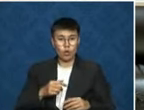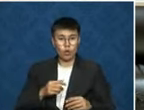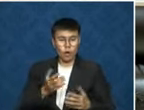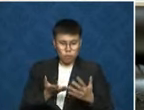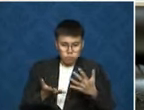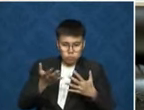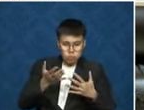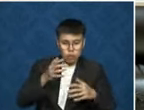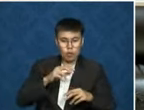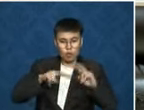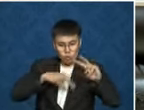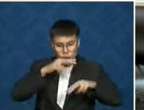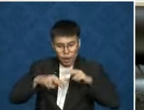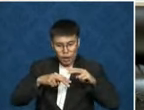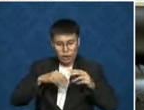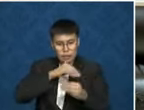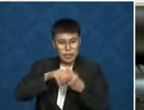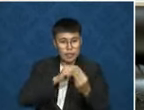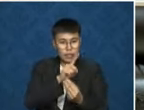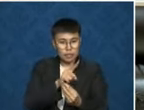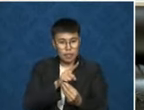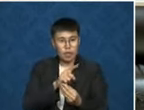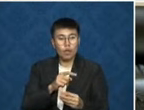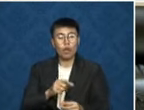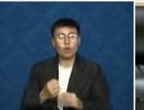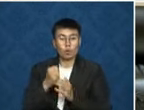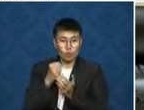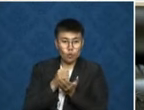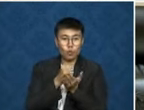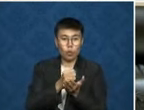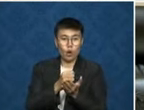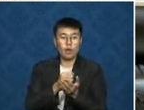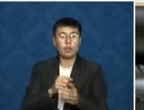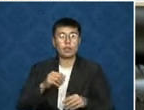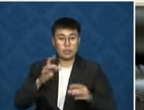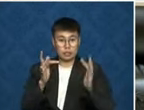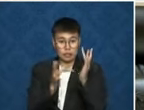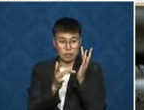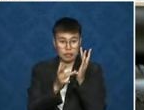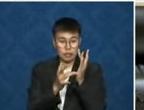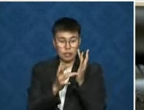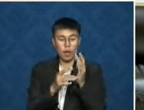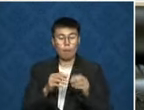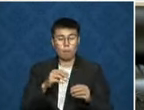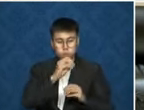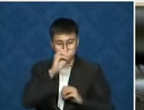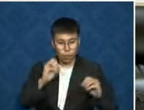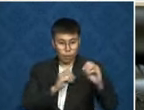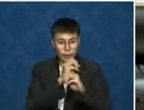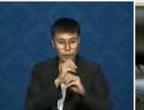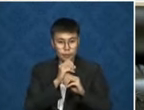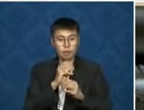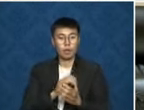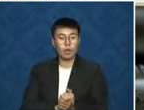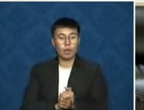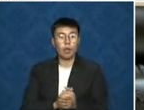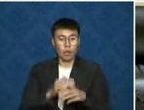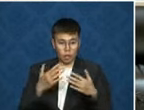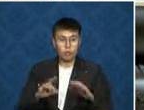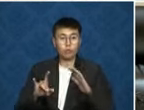กิจและการแข่งขันของประเทศและรักษาความมั่นคงปลอดภัยของเทคโนโลยีปัญญาประดิษฐ์ค่ะท่านประธานค่ะสุดท้